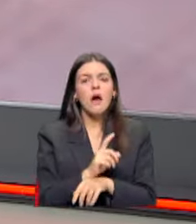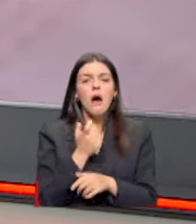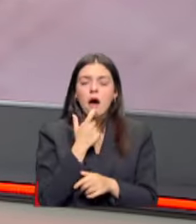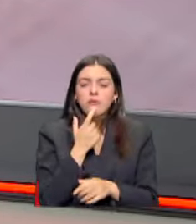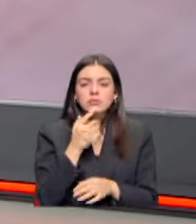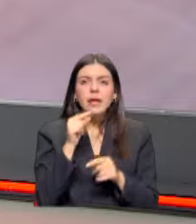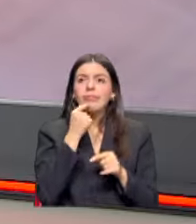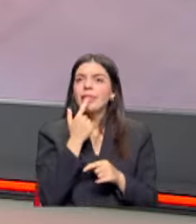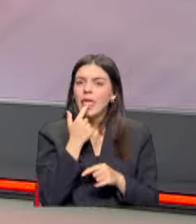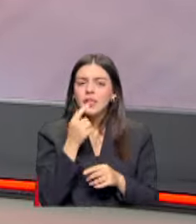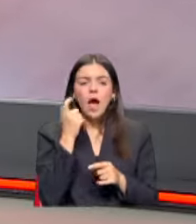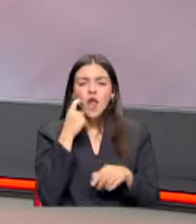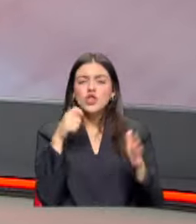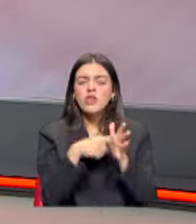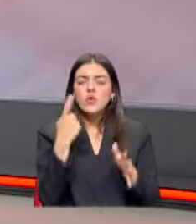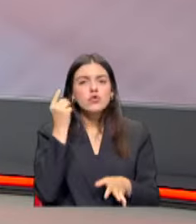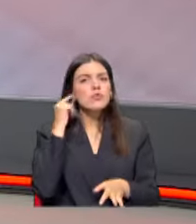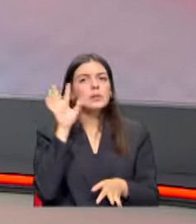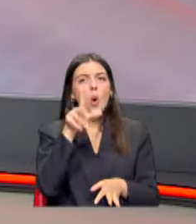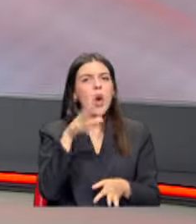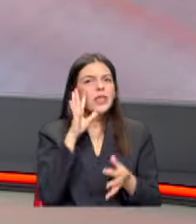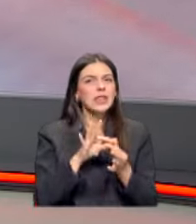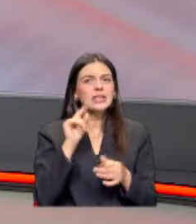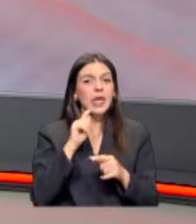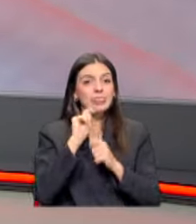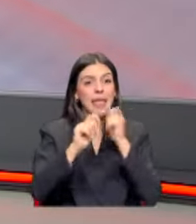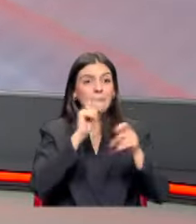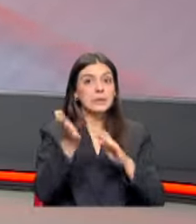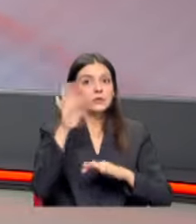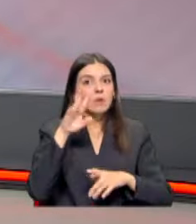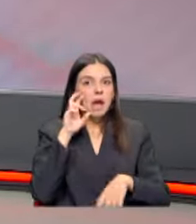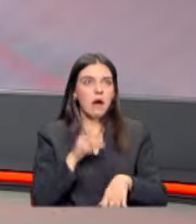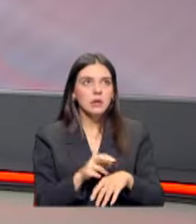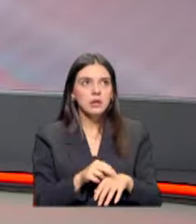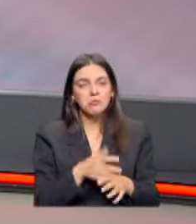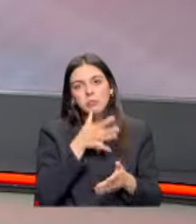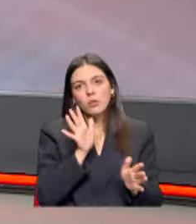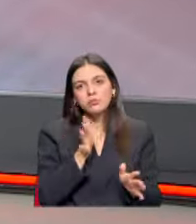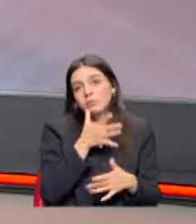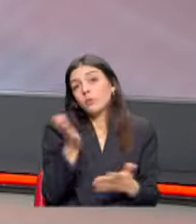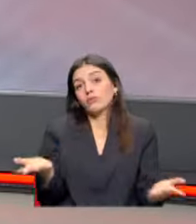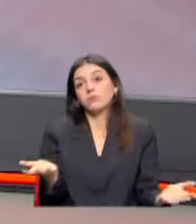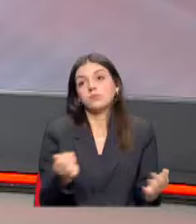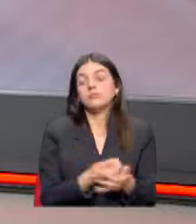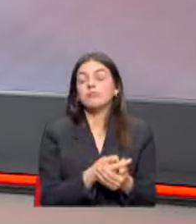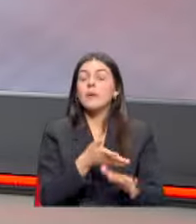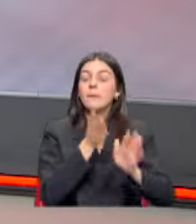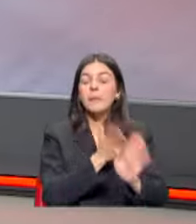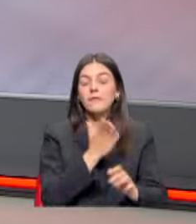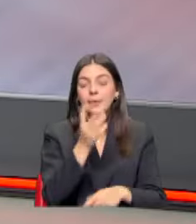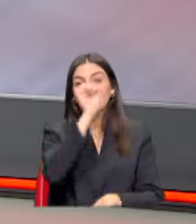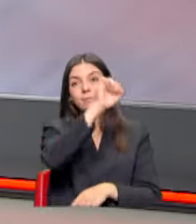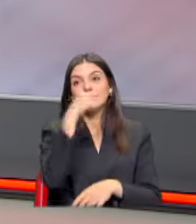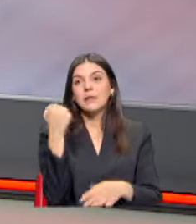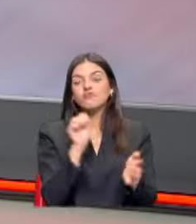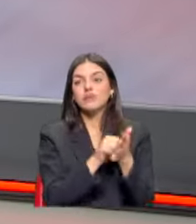dilinden Atatürk ismini duyamadığımız o kişi Atatürk'ü tepkilerden sonra mı andı? Bilemeyiz, bilemiyoruz. Devam edelim. Pencere